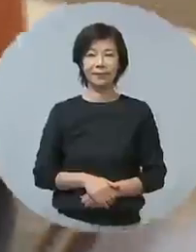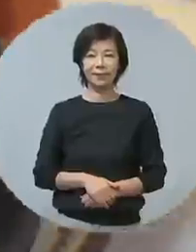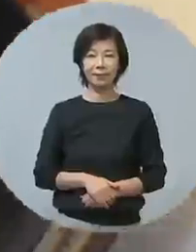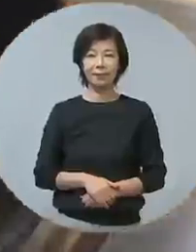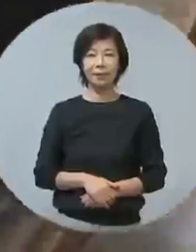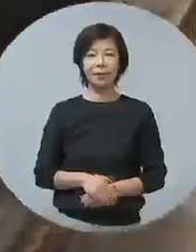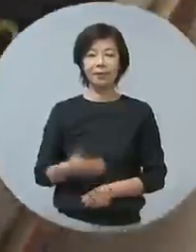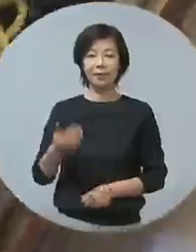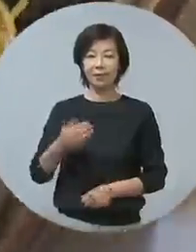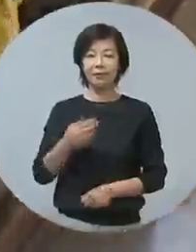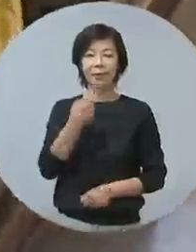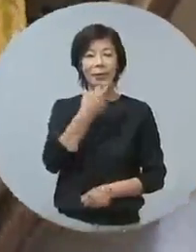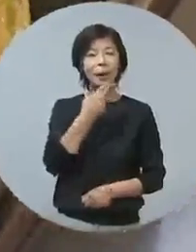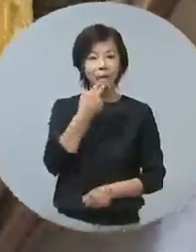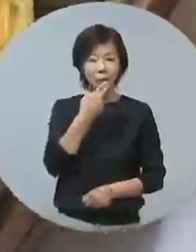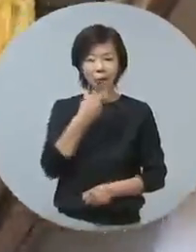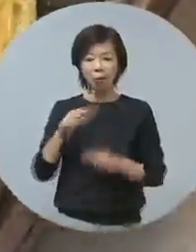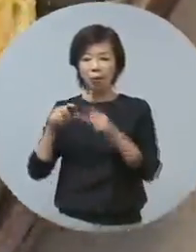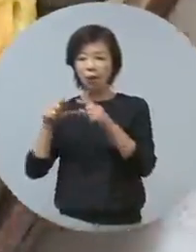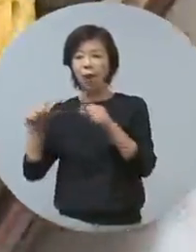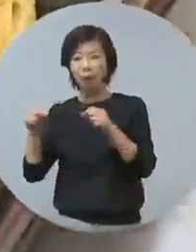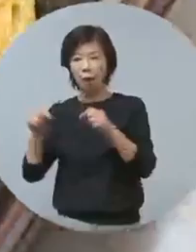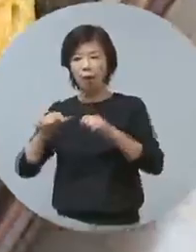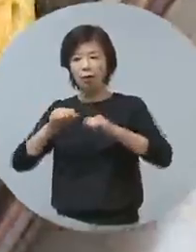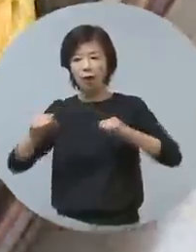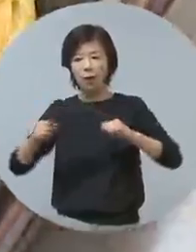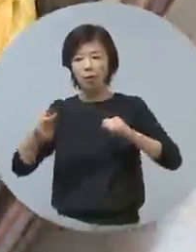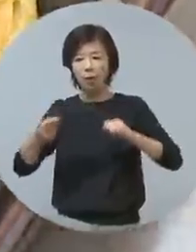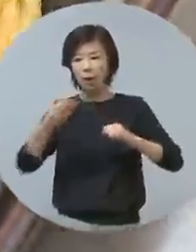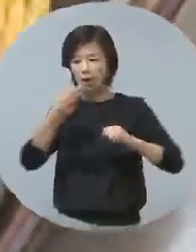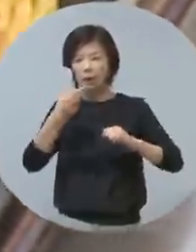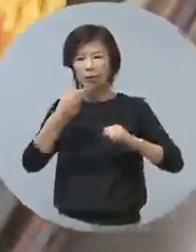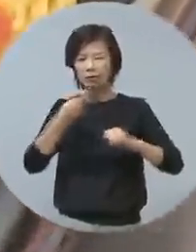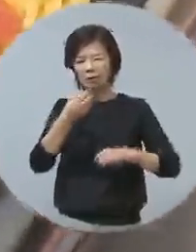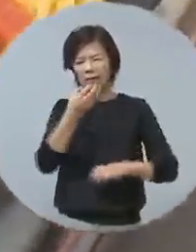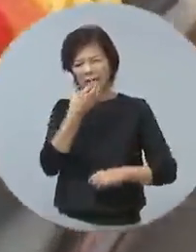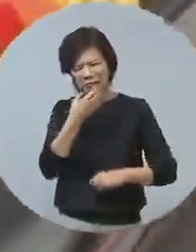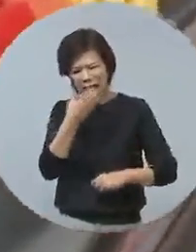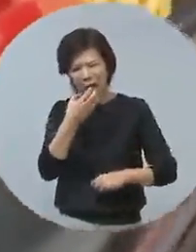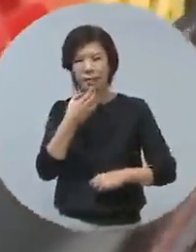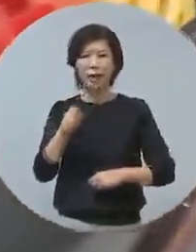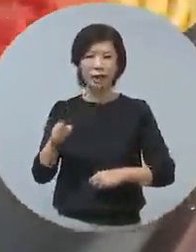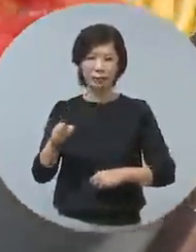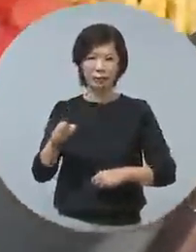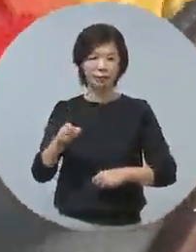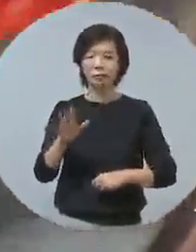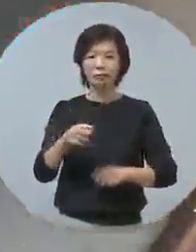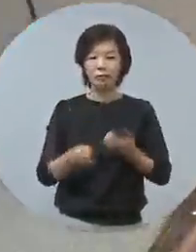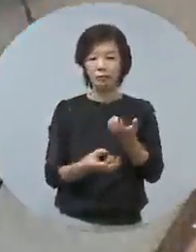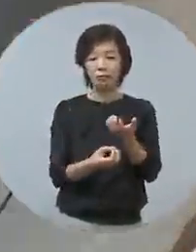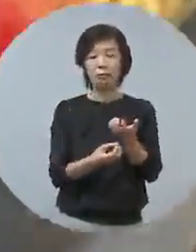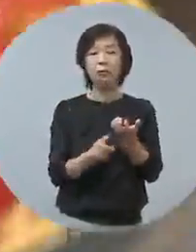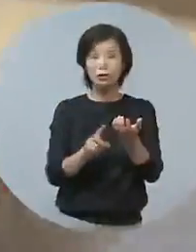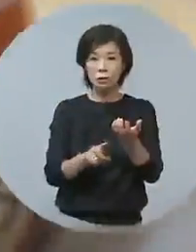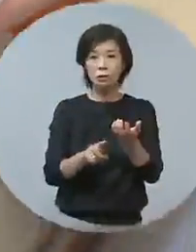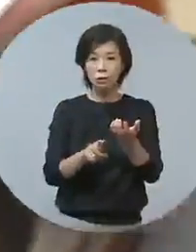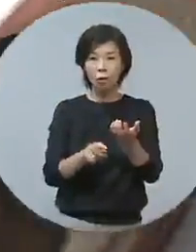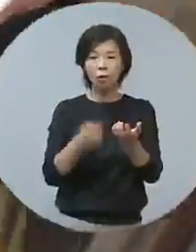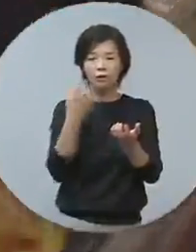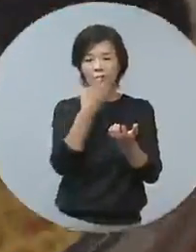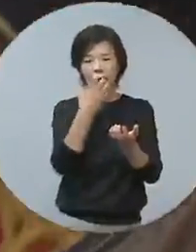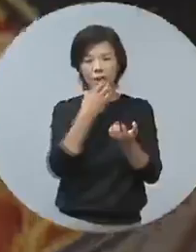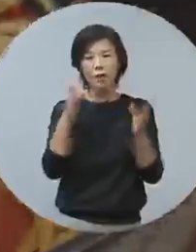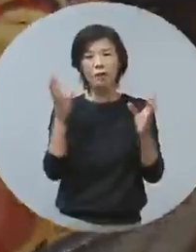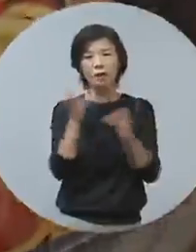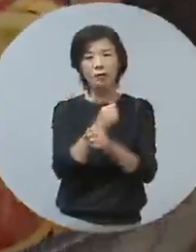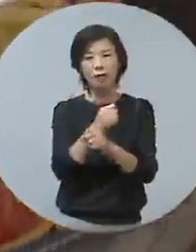トマトとたらこは生の状態で組み合わせるとすごい苦味が強調される組み合わせなんですけど、 はい、 今回熱を通すので、マイルドな